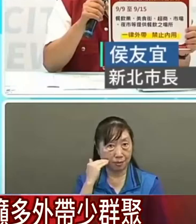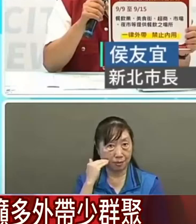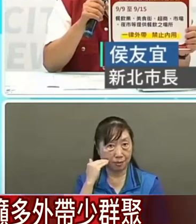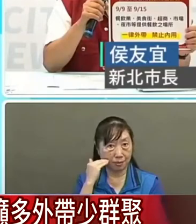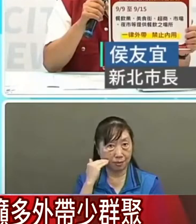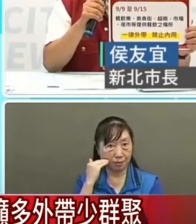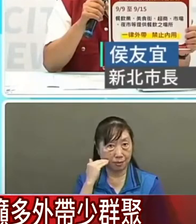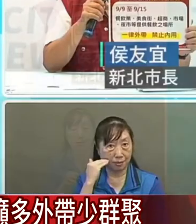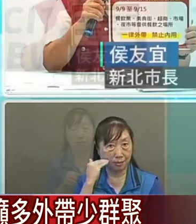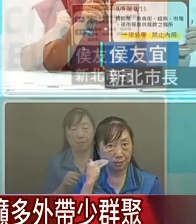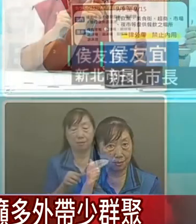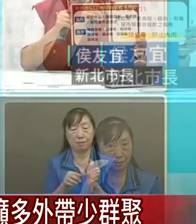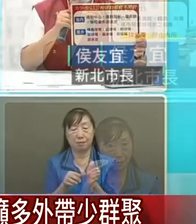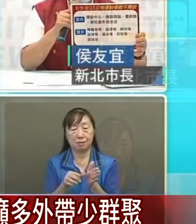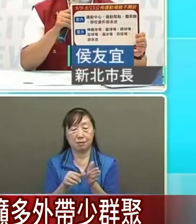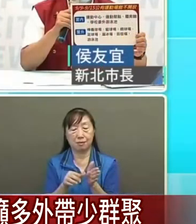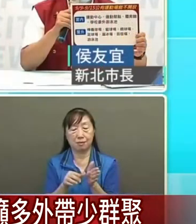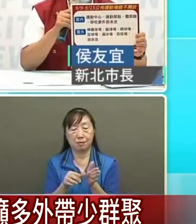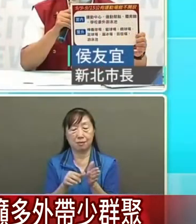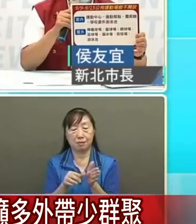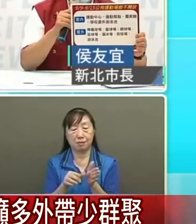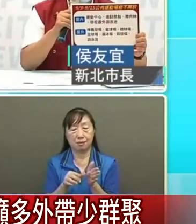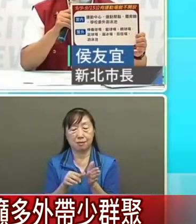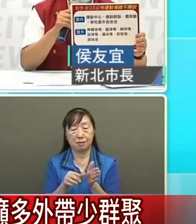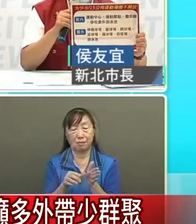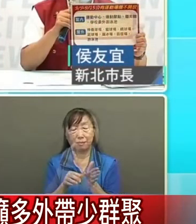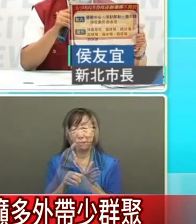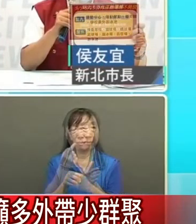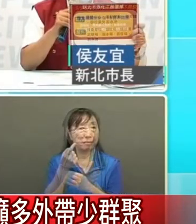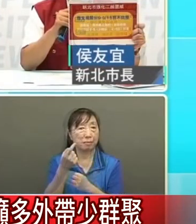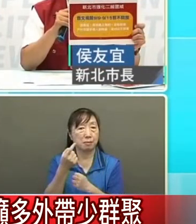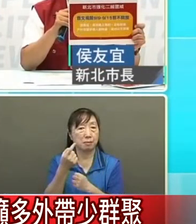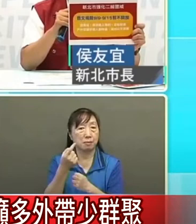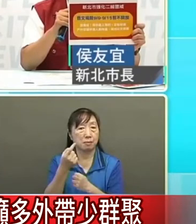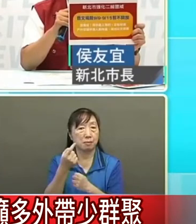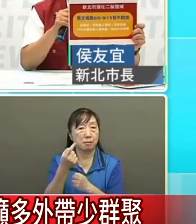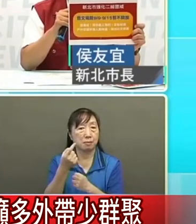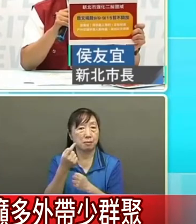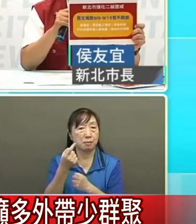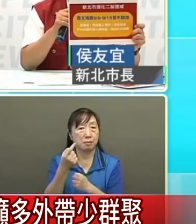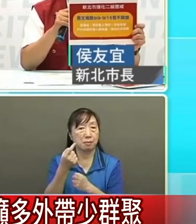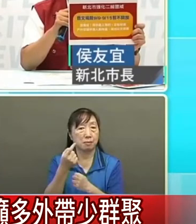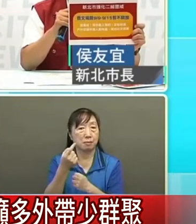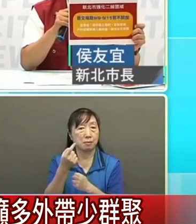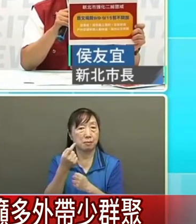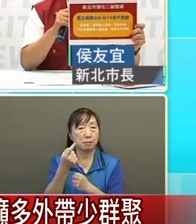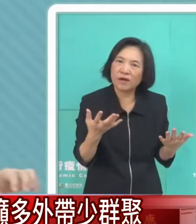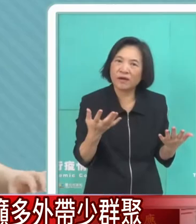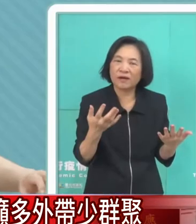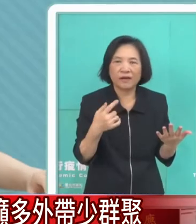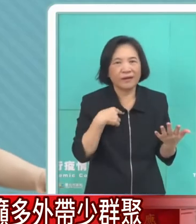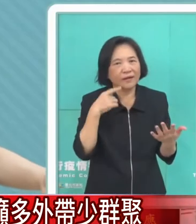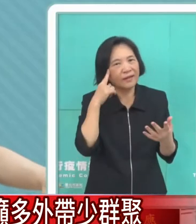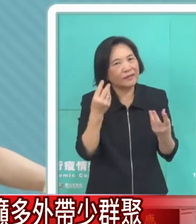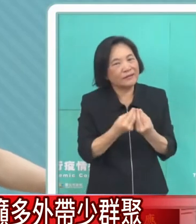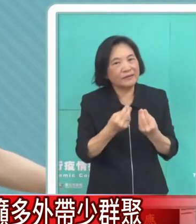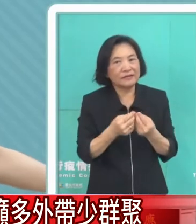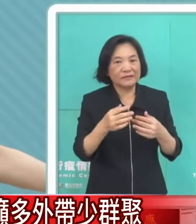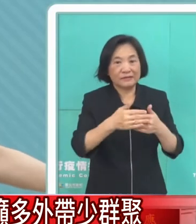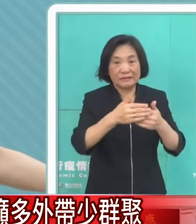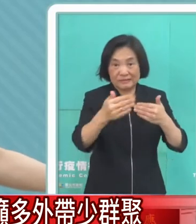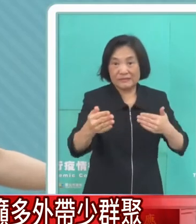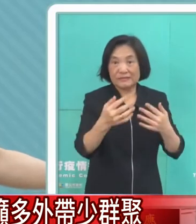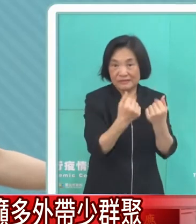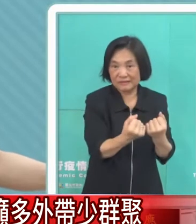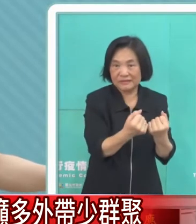新北市宣布9号起到15号全市餐厅取消内用，暂停开放体育、艺文场馆。台北市长柯文哲考